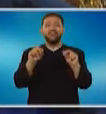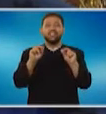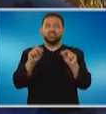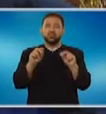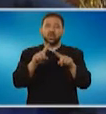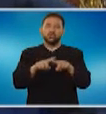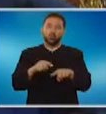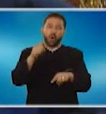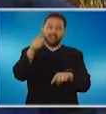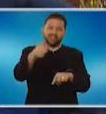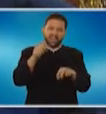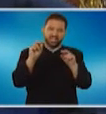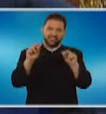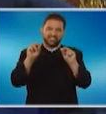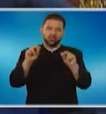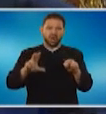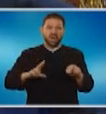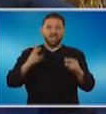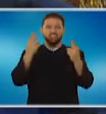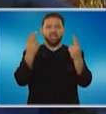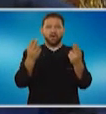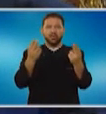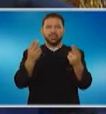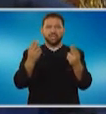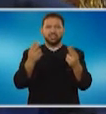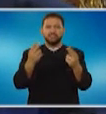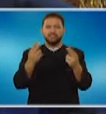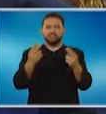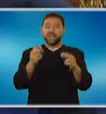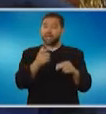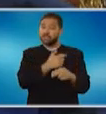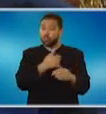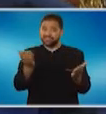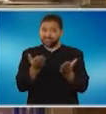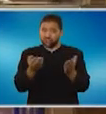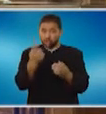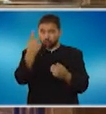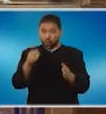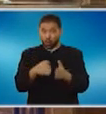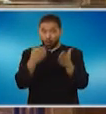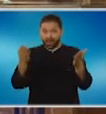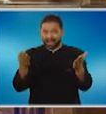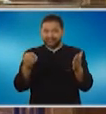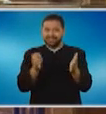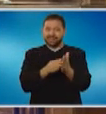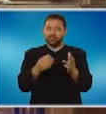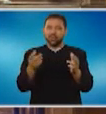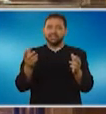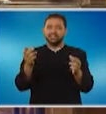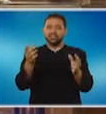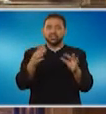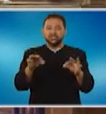Și într-adevăr învățătura este prețioasă. Ca să citești o carte ai nevoie de învățătură minimă, să poți să buchisești, și